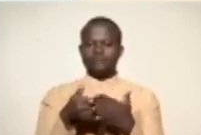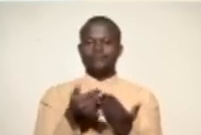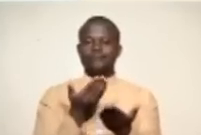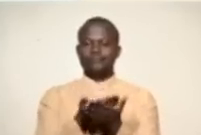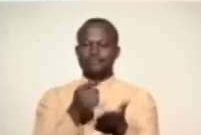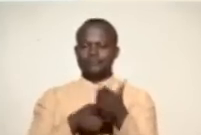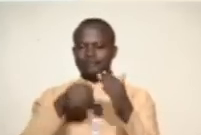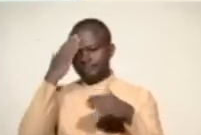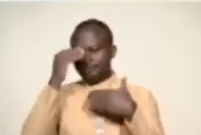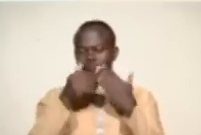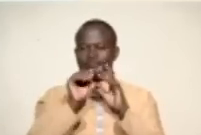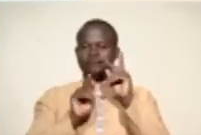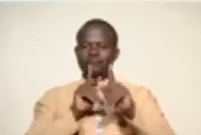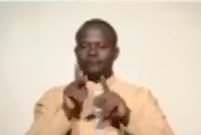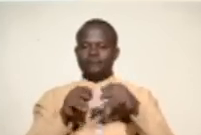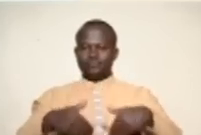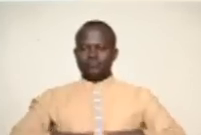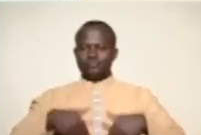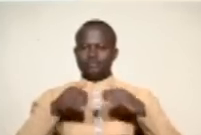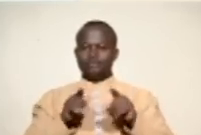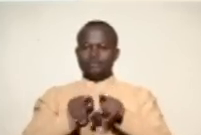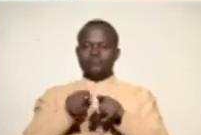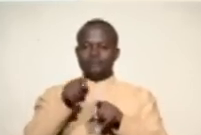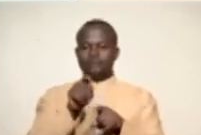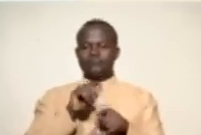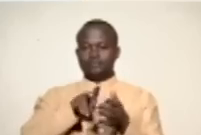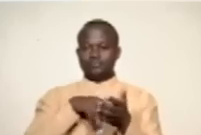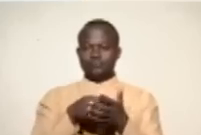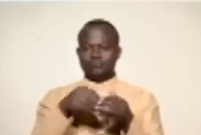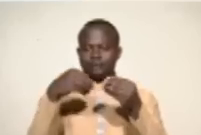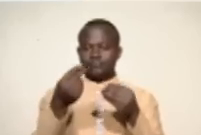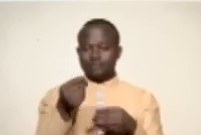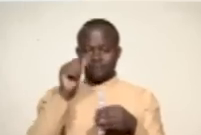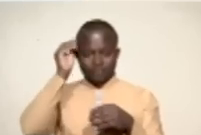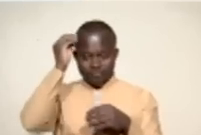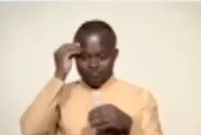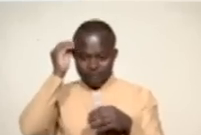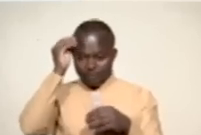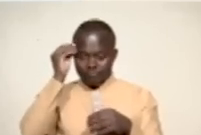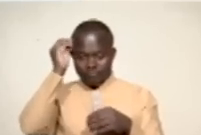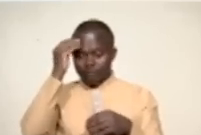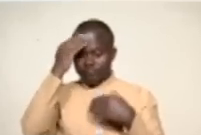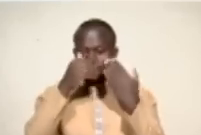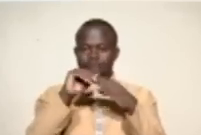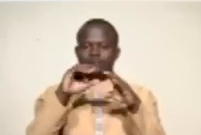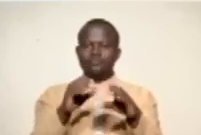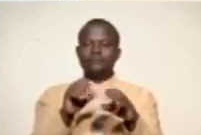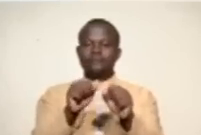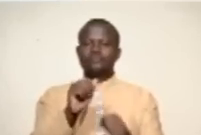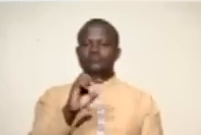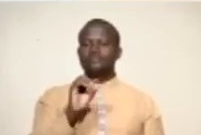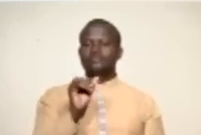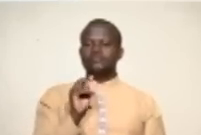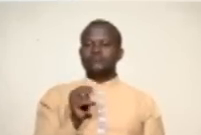bakubiso kugira ngo abantu urubyiruko nari rwo gutanga amafaranga bakabitekereza kuko bagafatane ngo ni ka